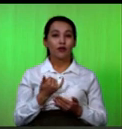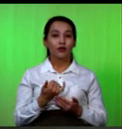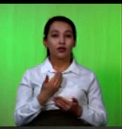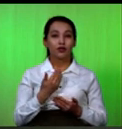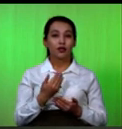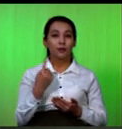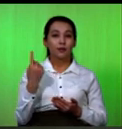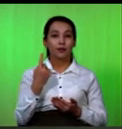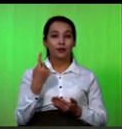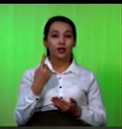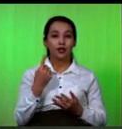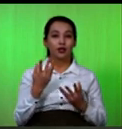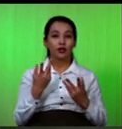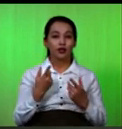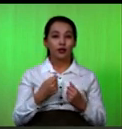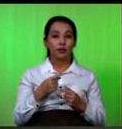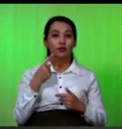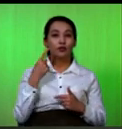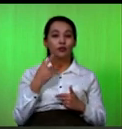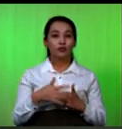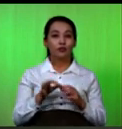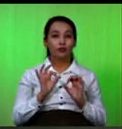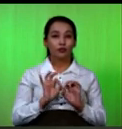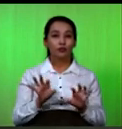bir tenglamani yechib tushuntirib bersam.